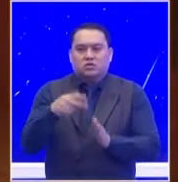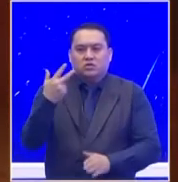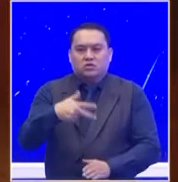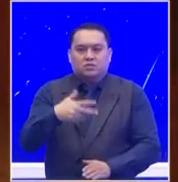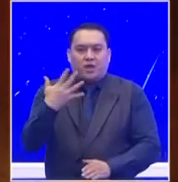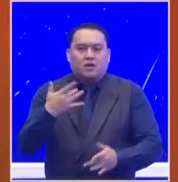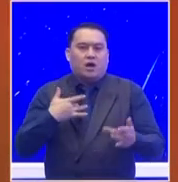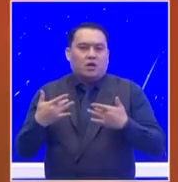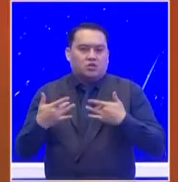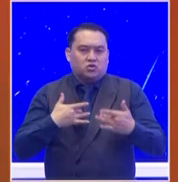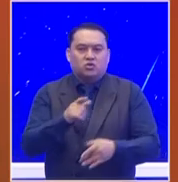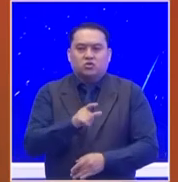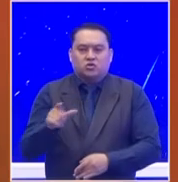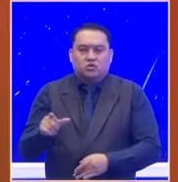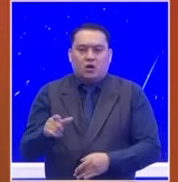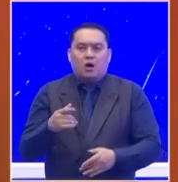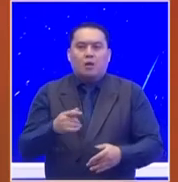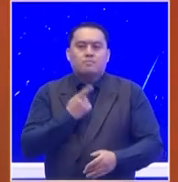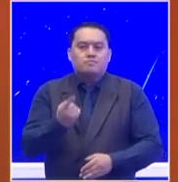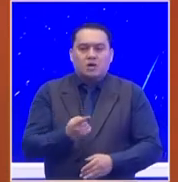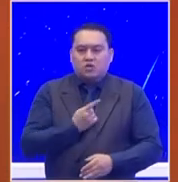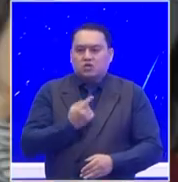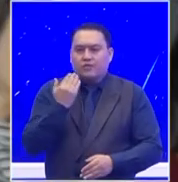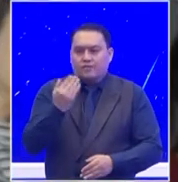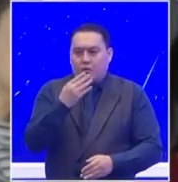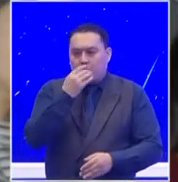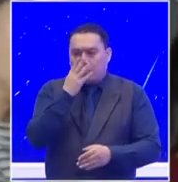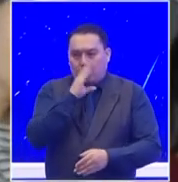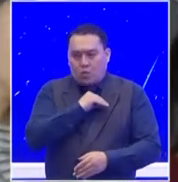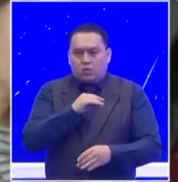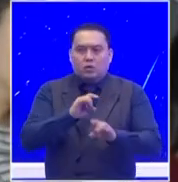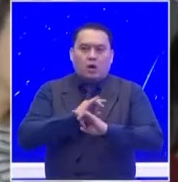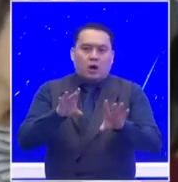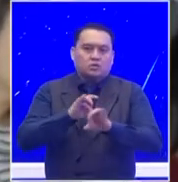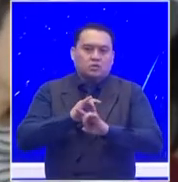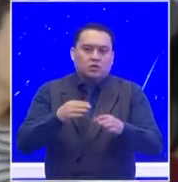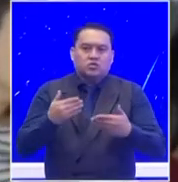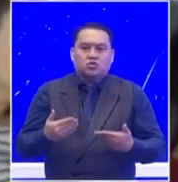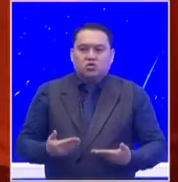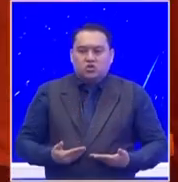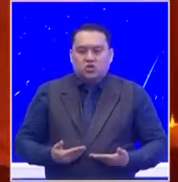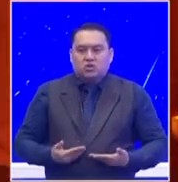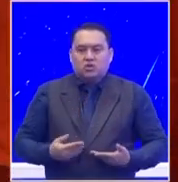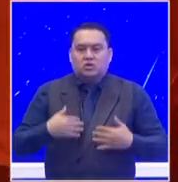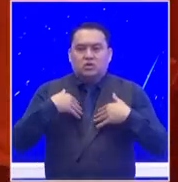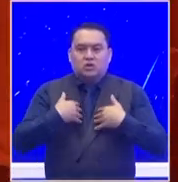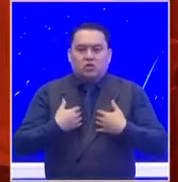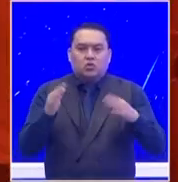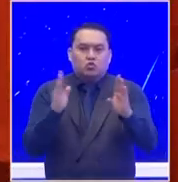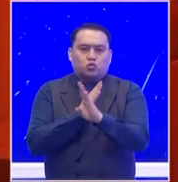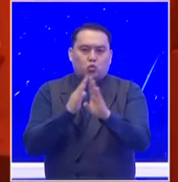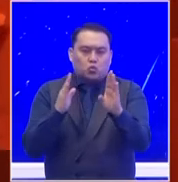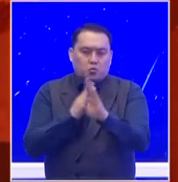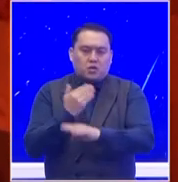35 артистов. Нужно отдать должное актерской труппе, которая смогла раскрыть философское содержание жизни поэта и трагические судьбы